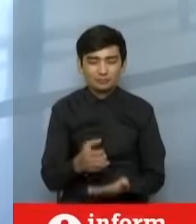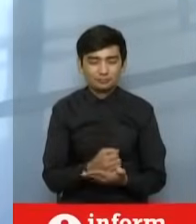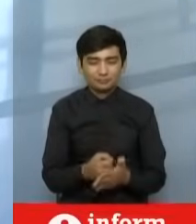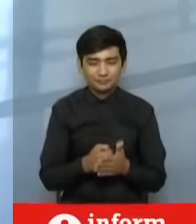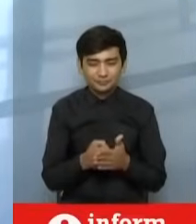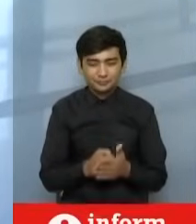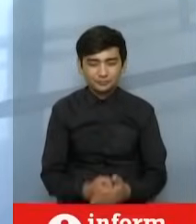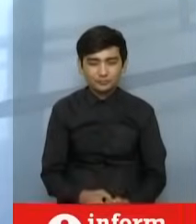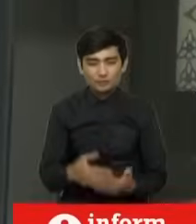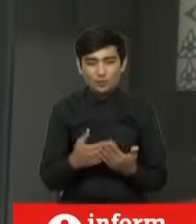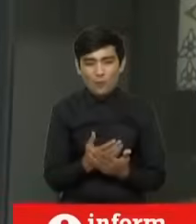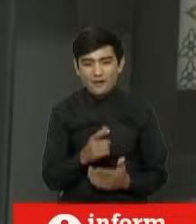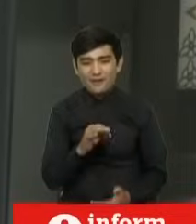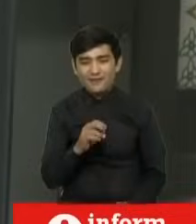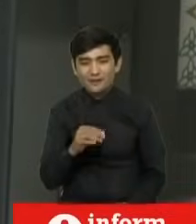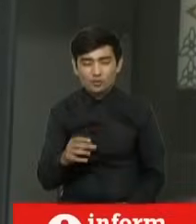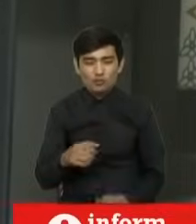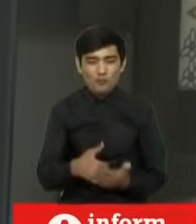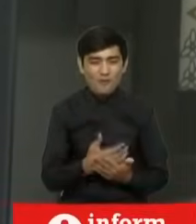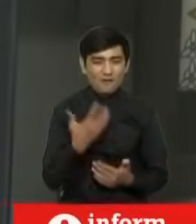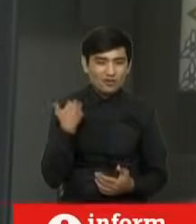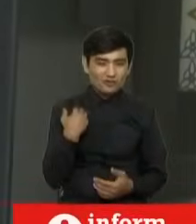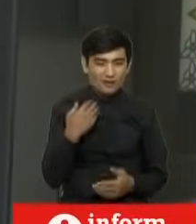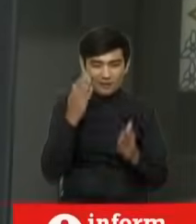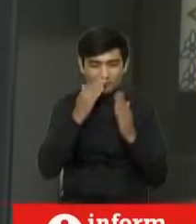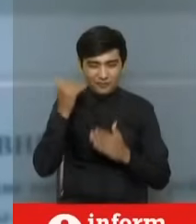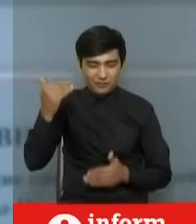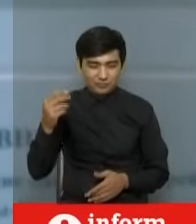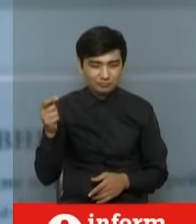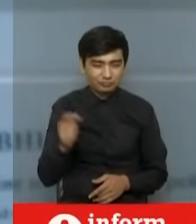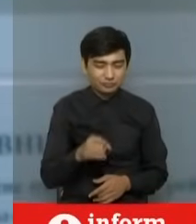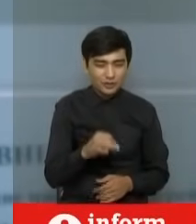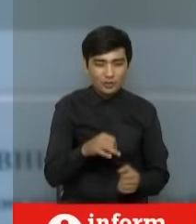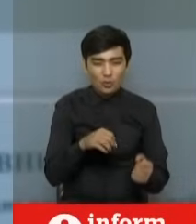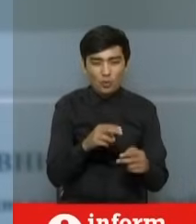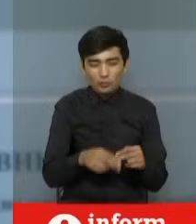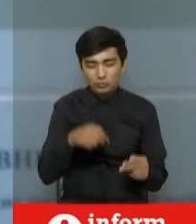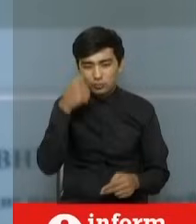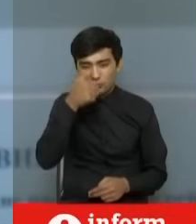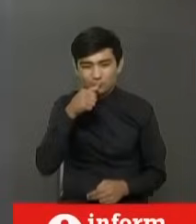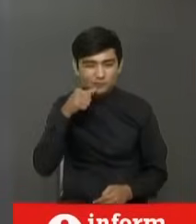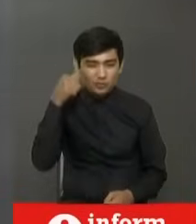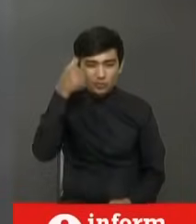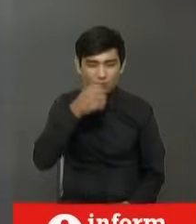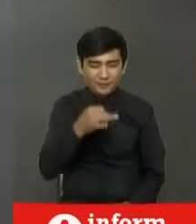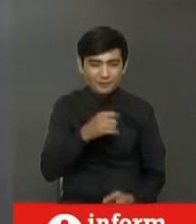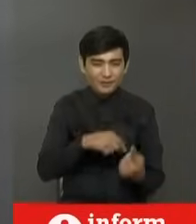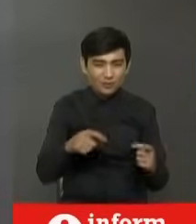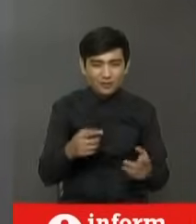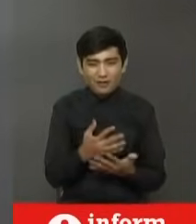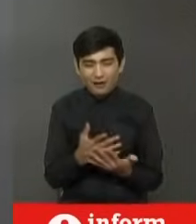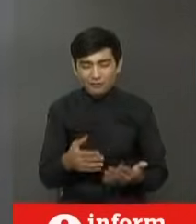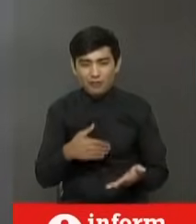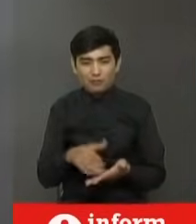С приходом новых инвесторов из Объединенных Арабских Эмиратов в конце прошлого года предпринимателям под разными предлогами